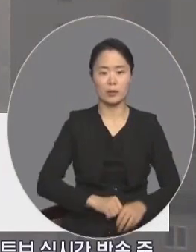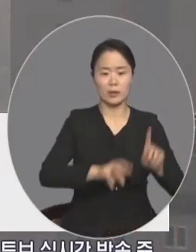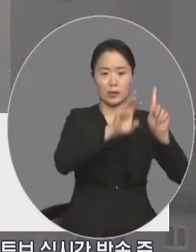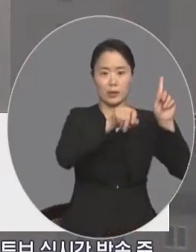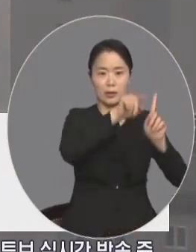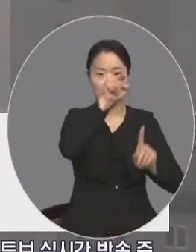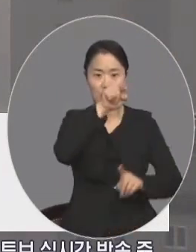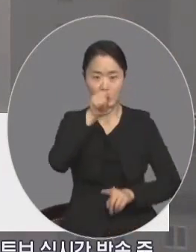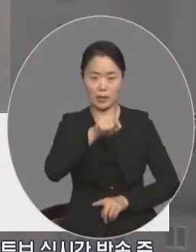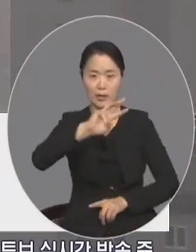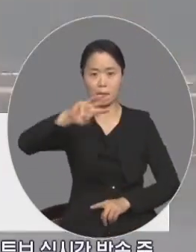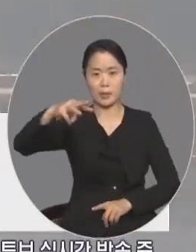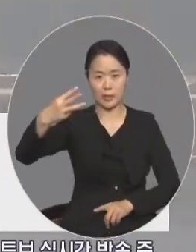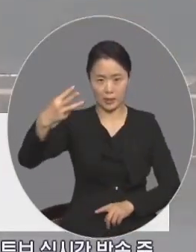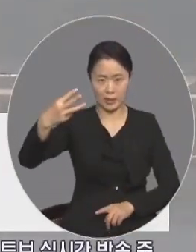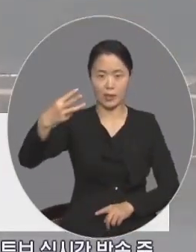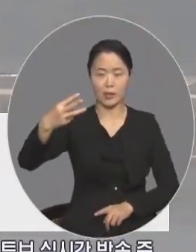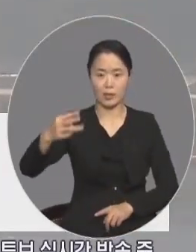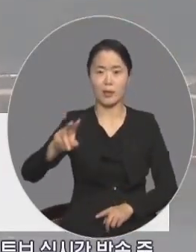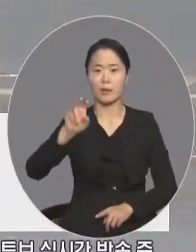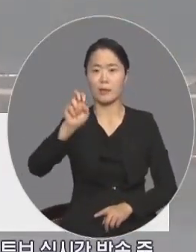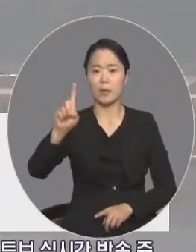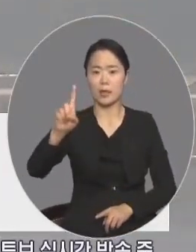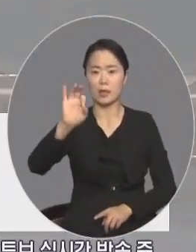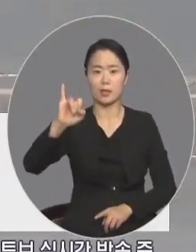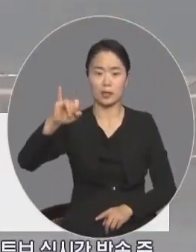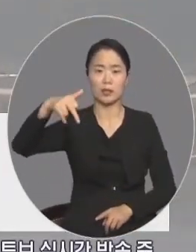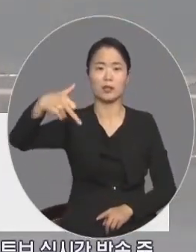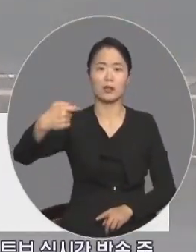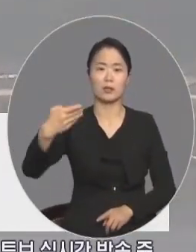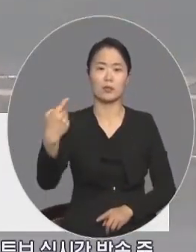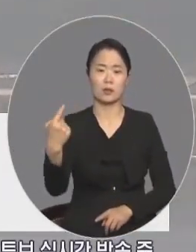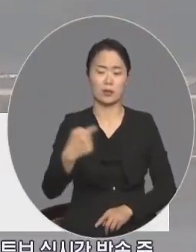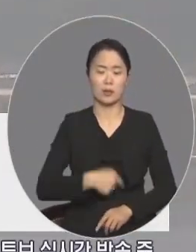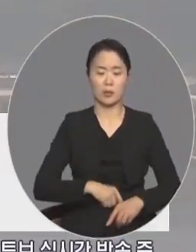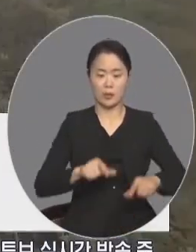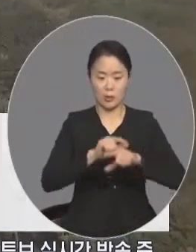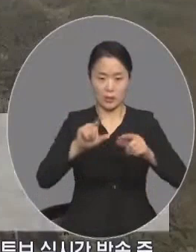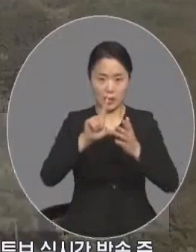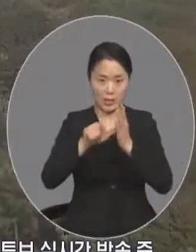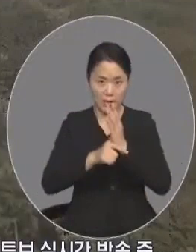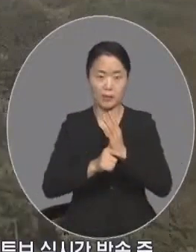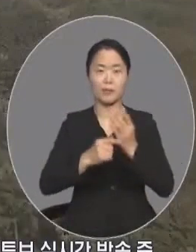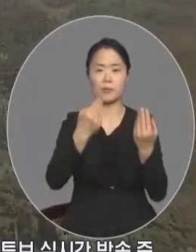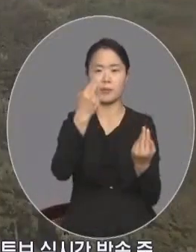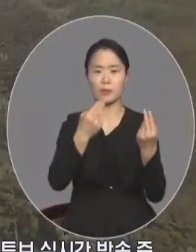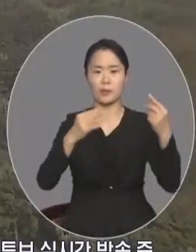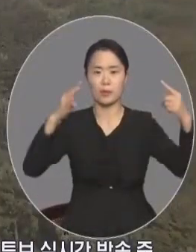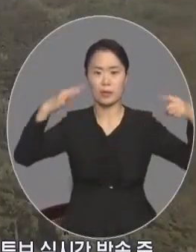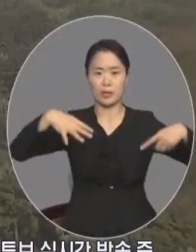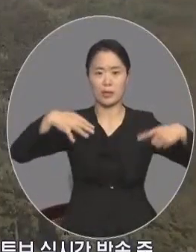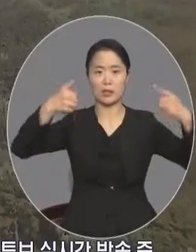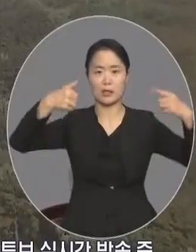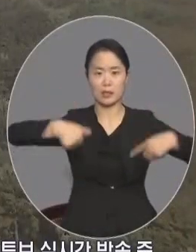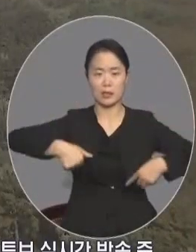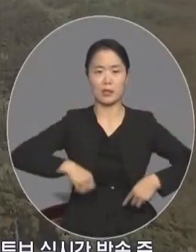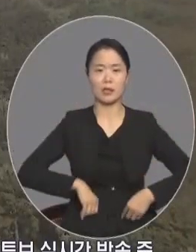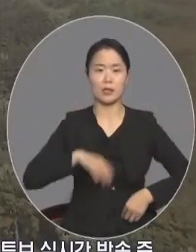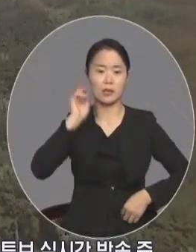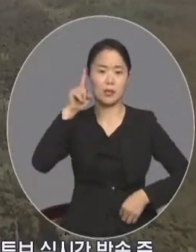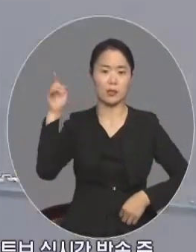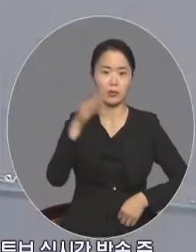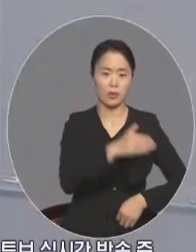세제곱미터당 300마이크로그램을 훌쩍 넘어서며 평소 4~5배나 높았습니다. 황사는 내일부터